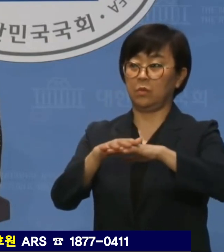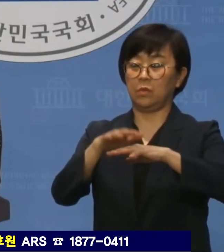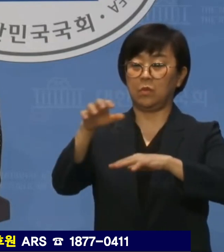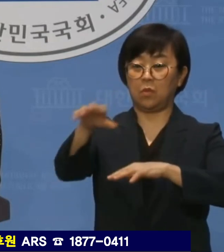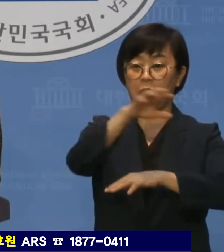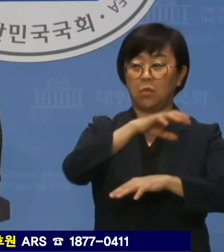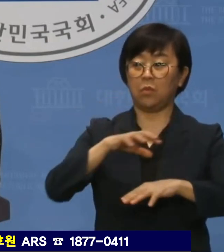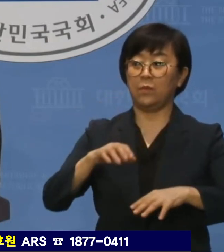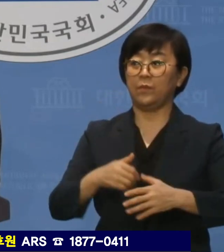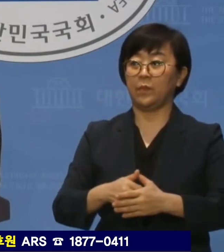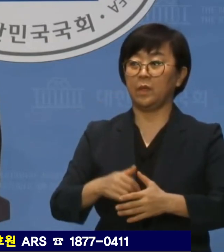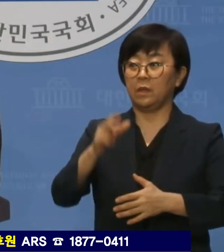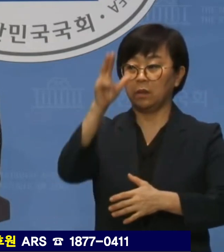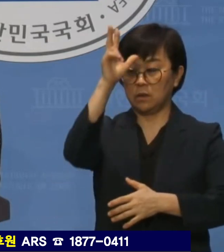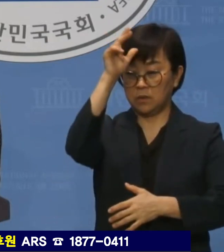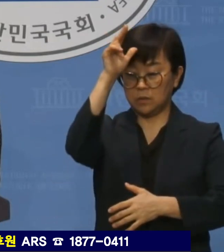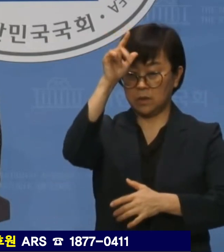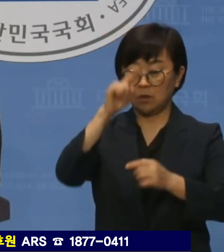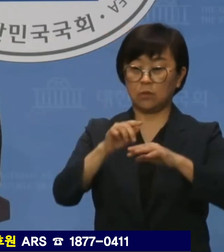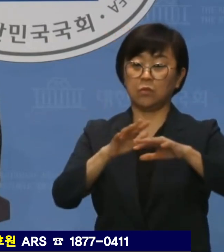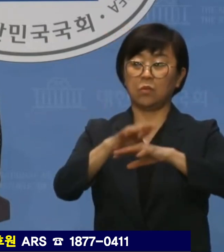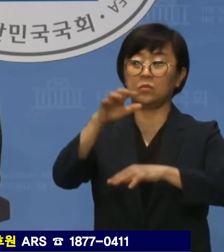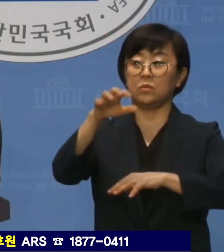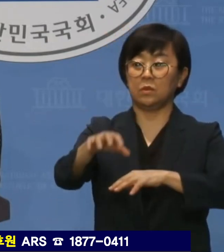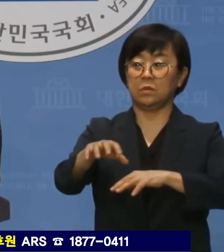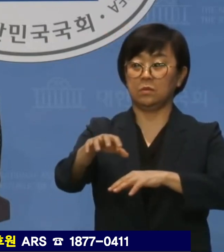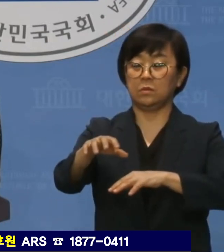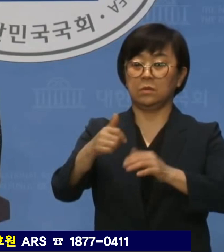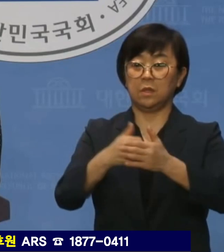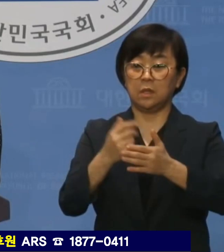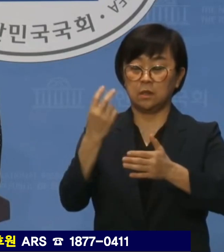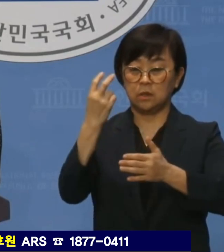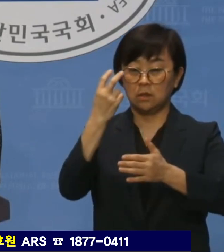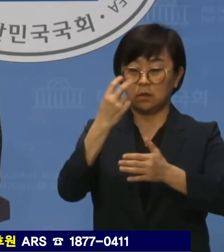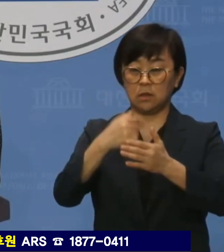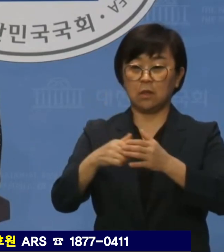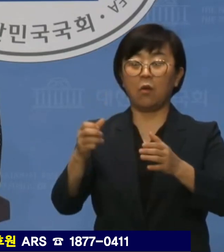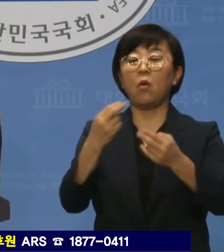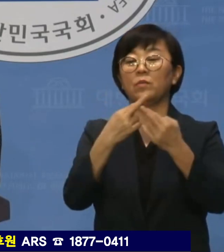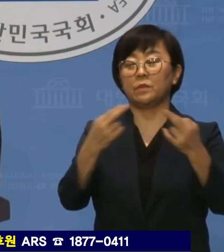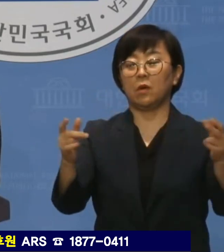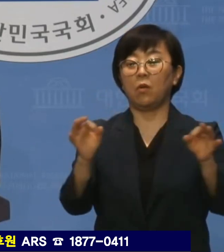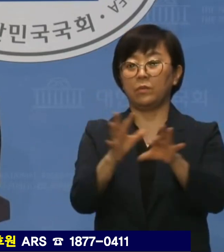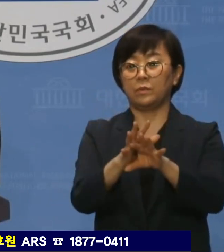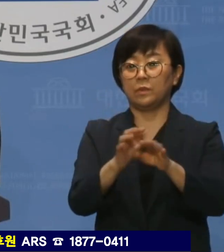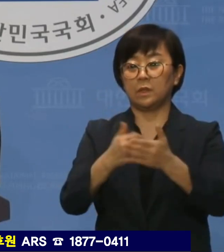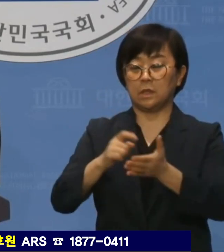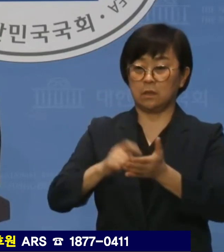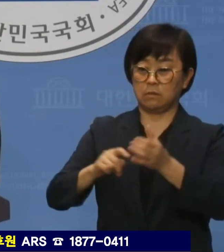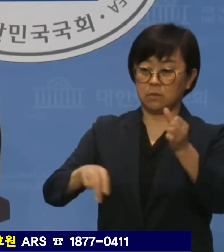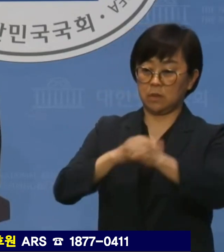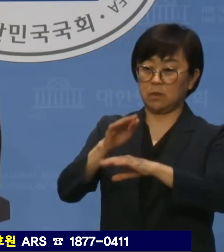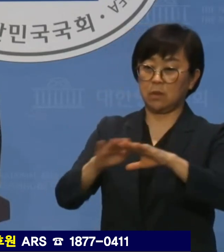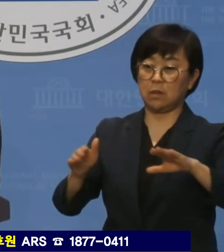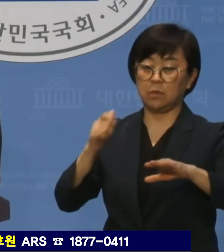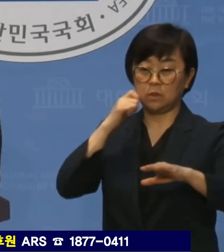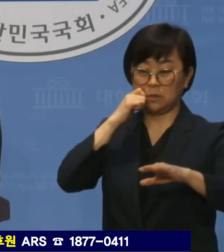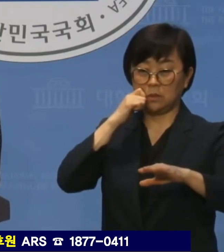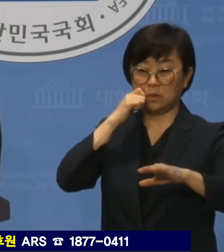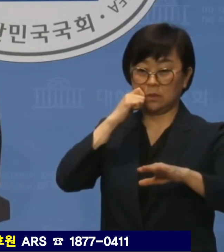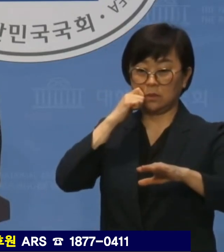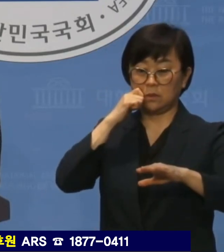지역입니다. 경찰은 농촌 지역을 치안 공백으로 만들어 긴급 상황에 대처할 수